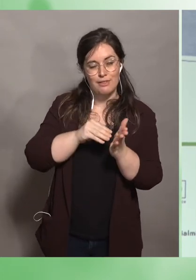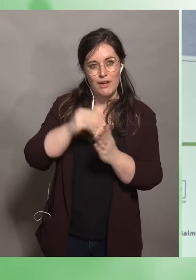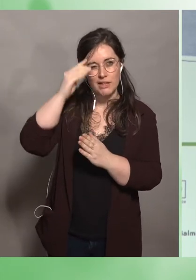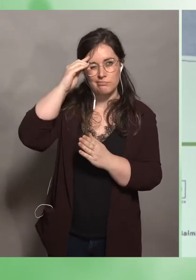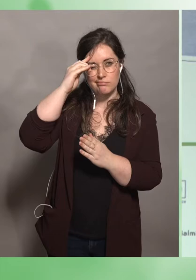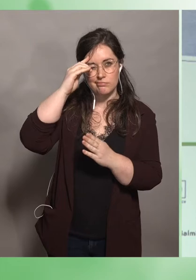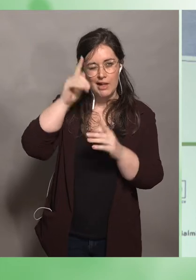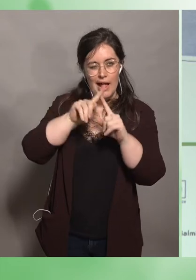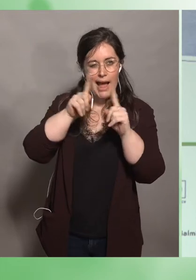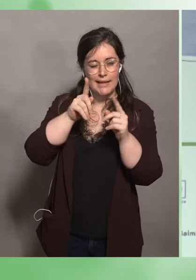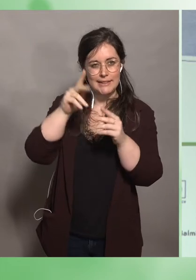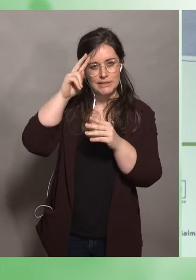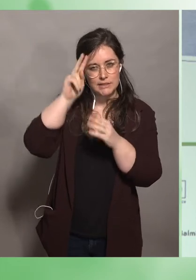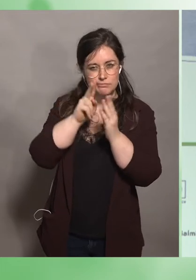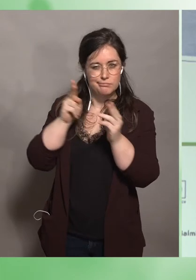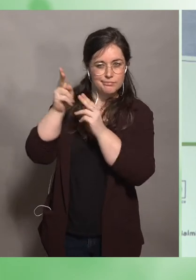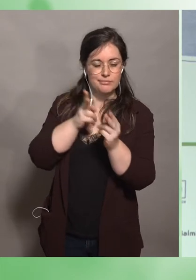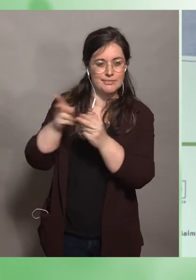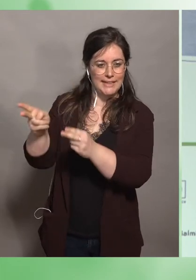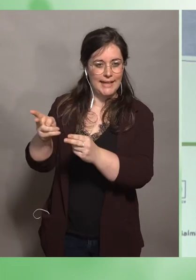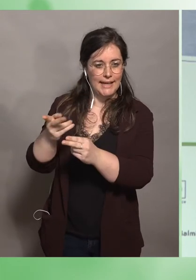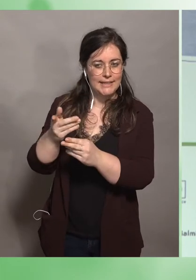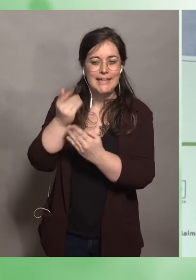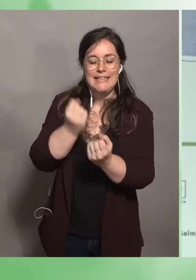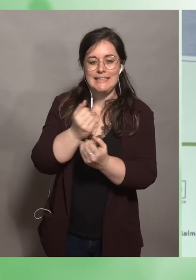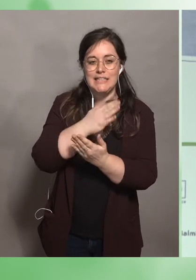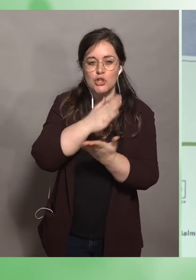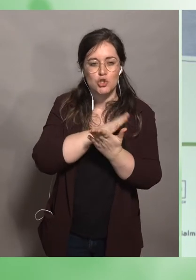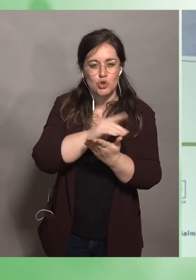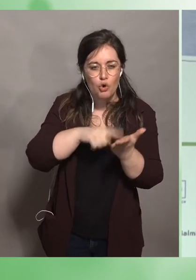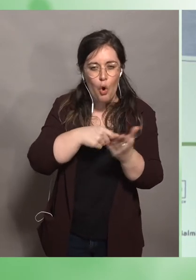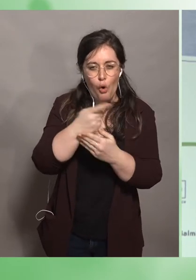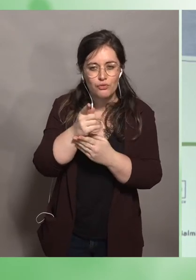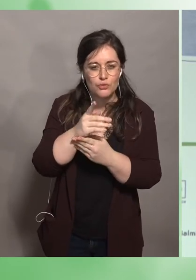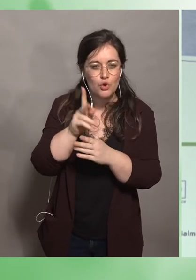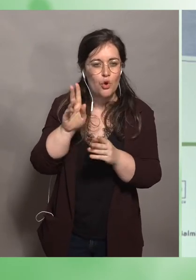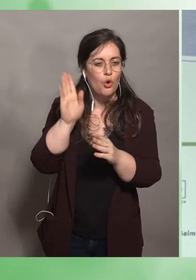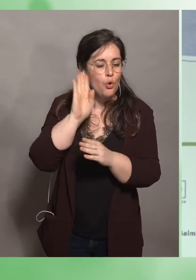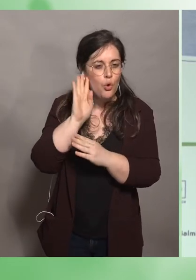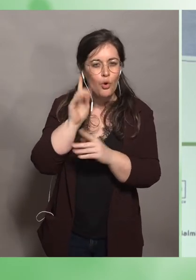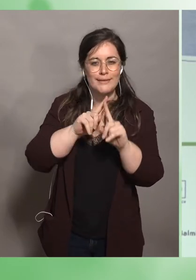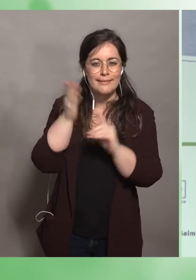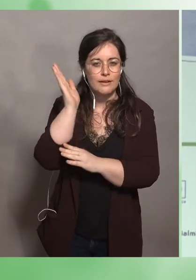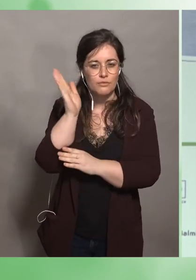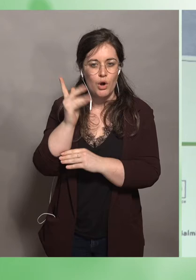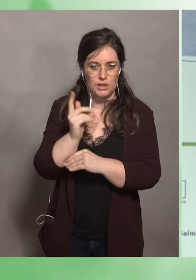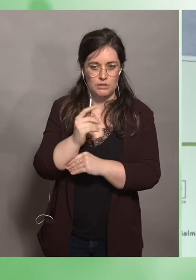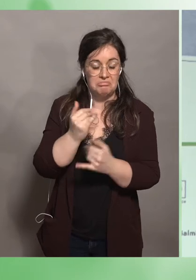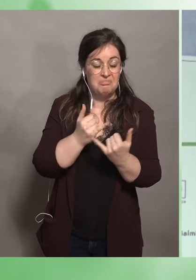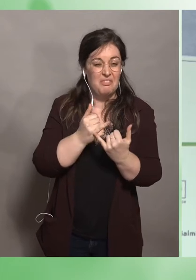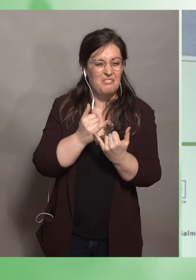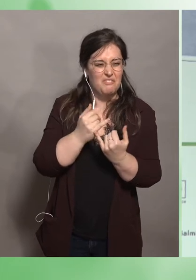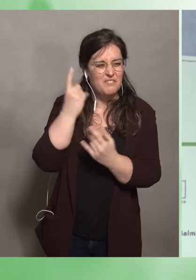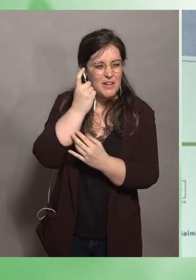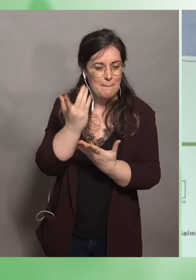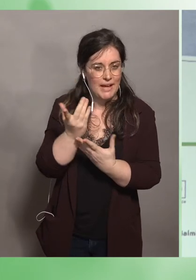in ganz vielen Führungsworkshops und in allen möglichen Leadership-Trainings. Aber jetzt möchte ich Ihnen das praktisch zeigen. Out of the box denken in dem Moment hieß, in